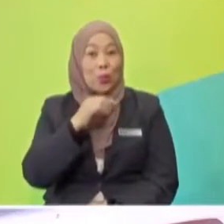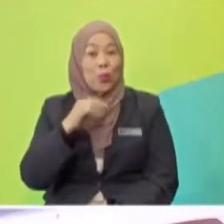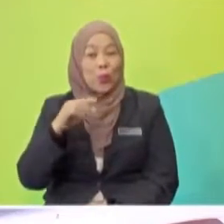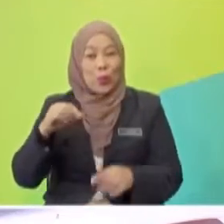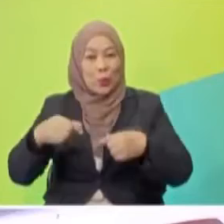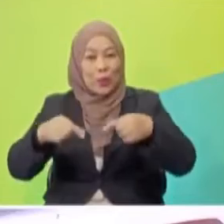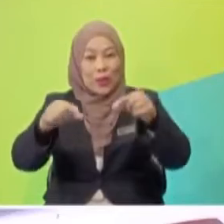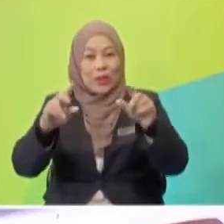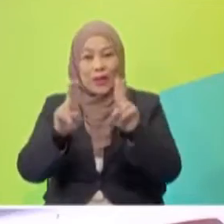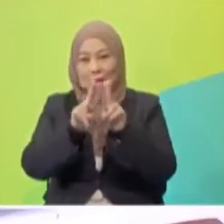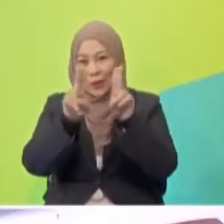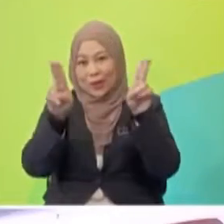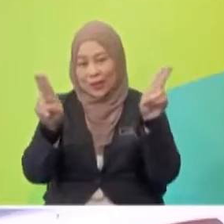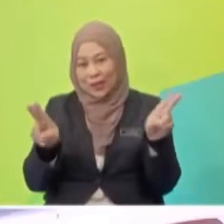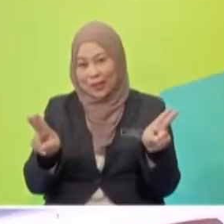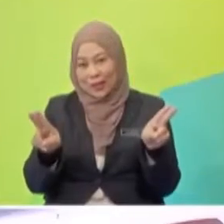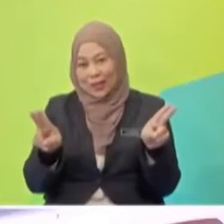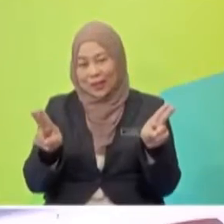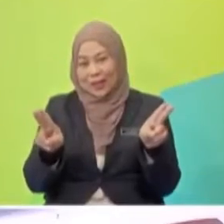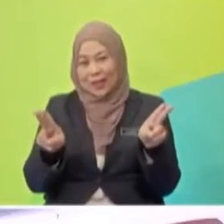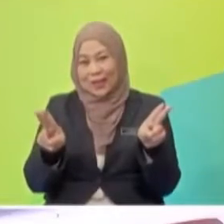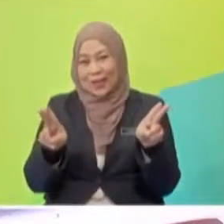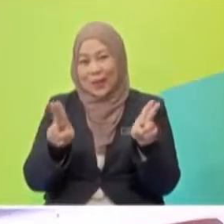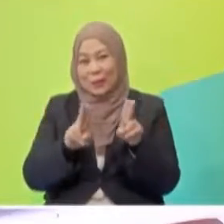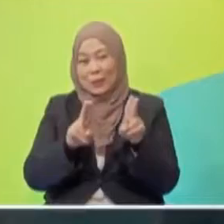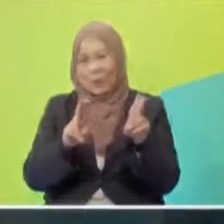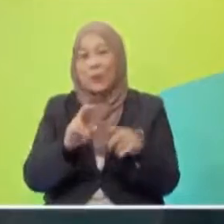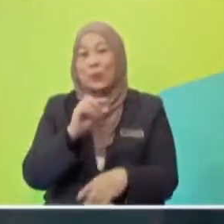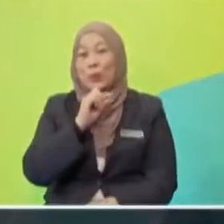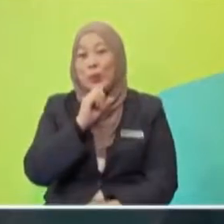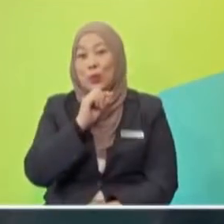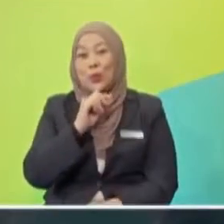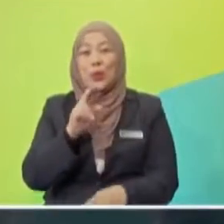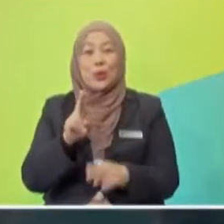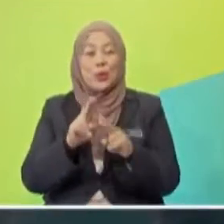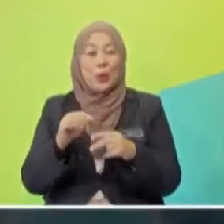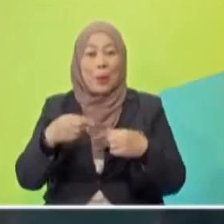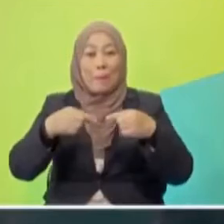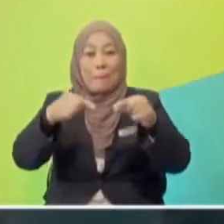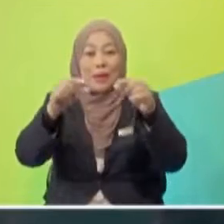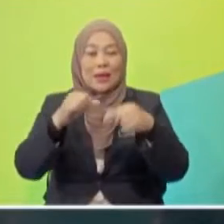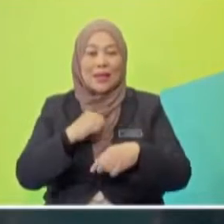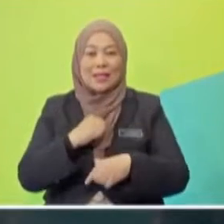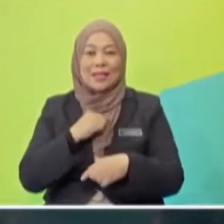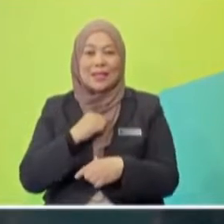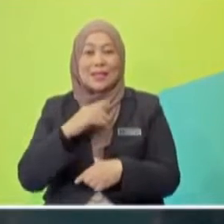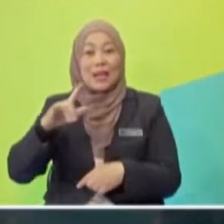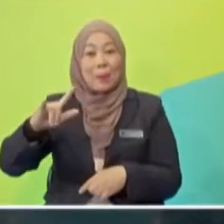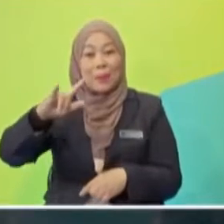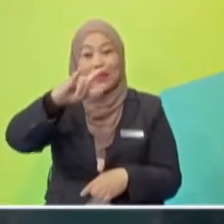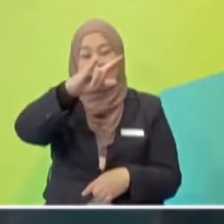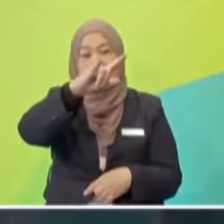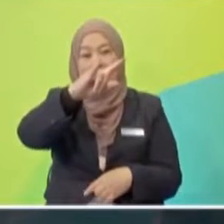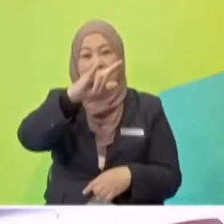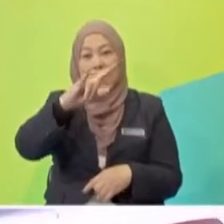Iya burung bergerak di udara bergerak sendiri ya tapi kapal terbang bergerak di udara